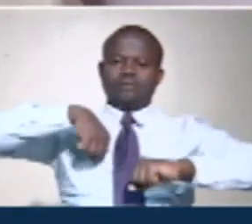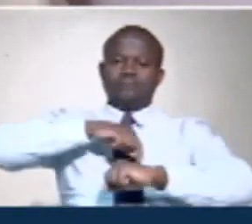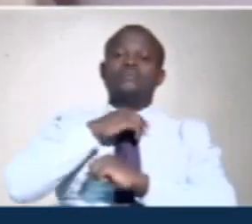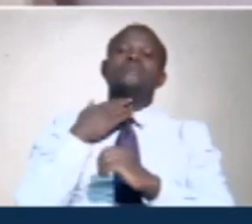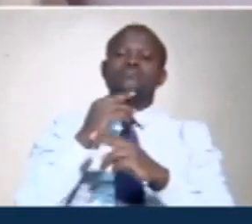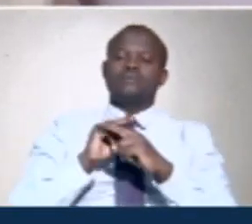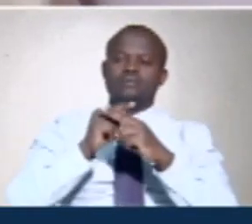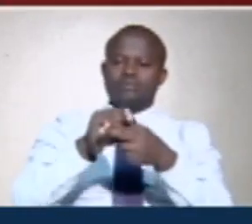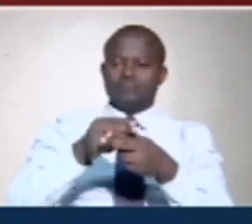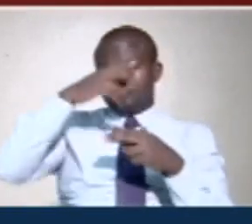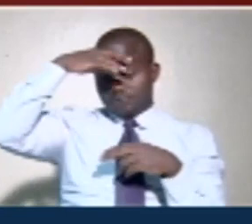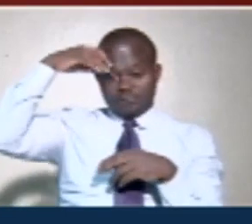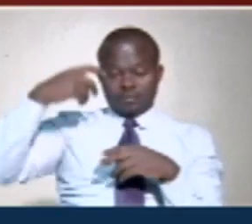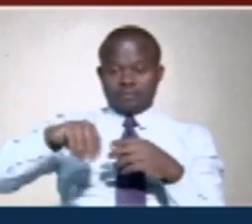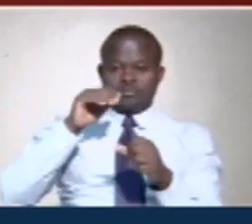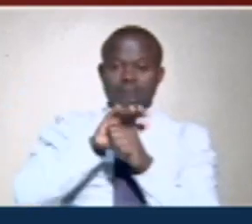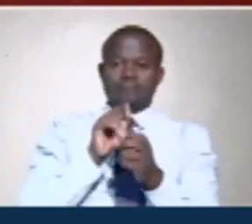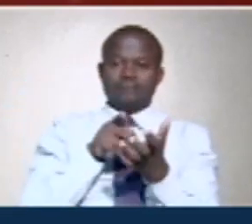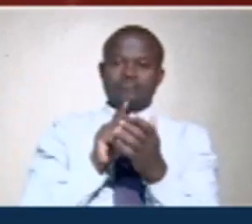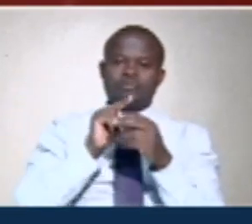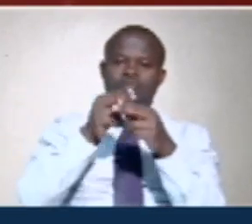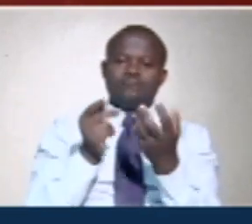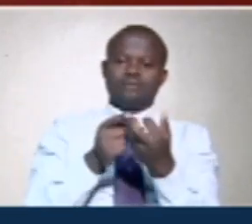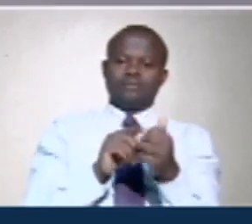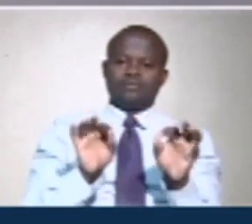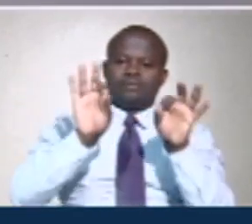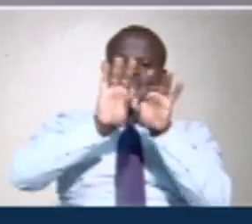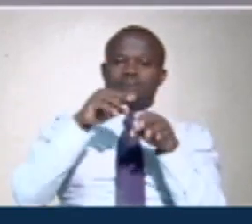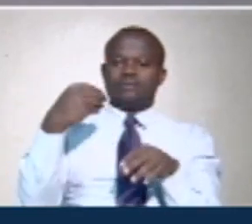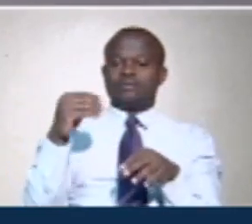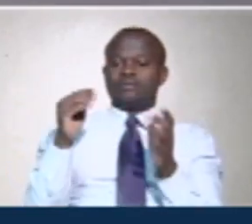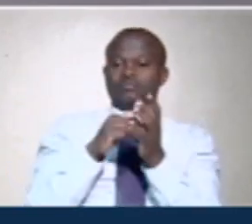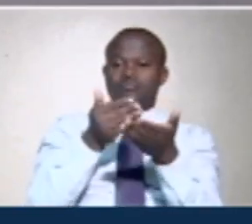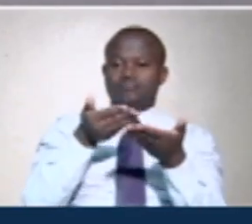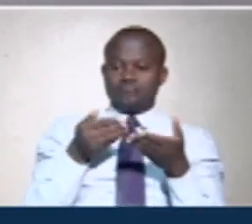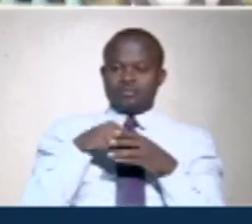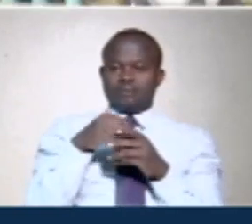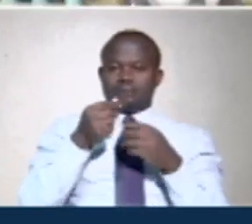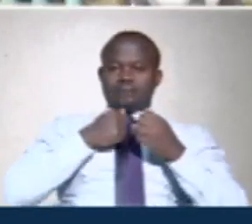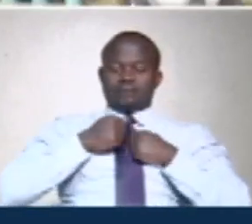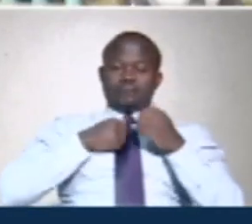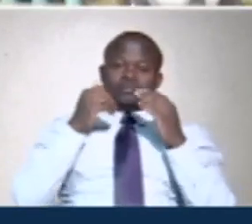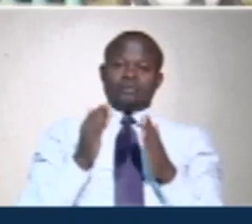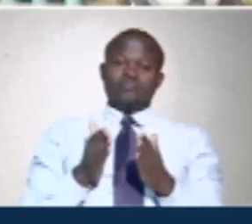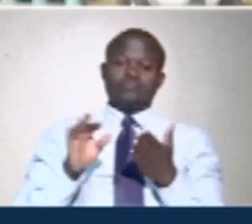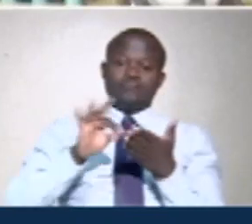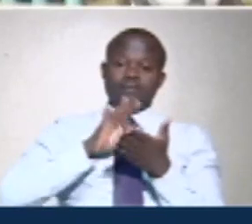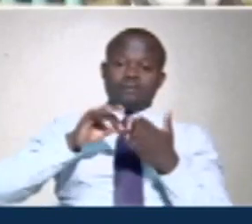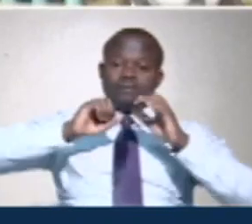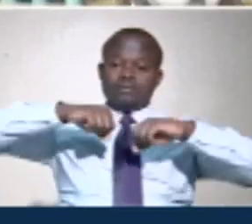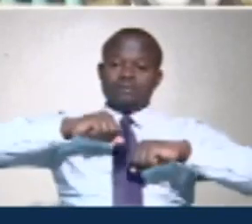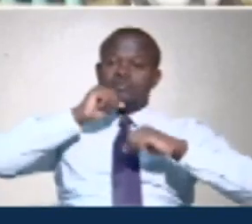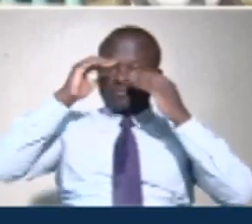kugurizwa ibaguye cyane ngo no kwishyura inguzanyo habariwe ku gaciro k'amadolari kandi barayakiriye mu kamanyarwanda. Twazinye amasezerano ngo tuzishyure mu